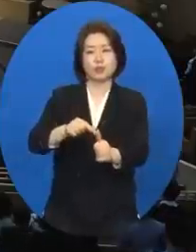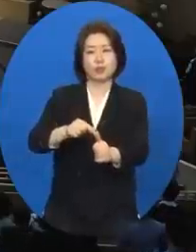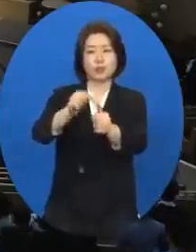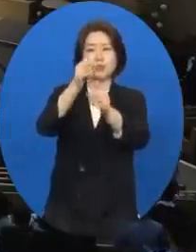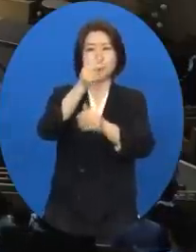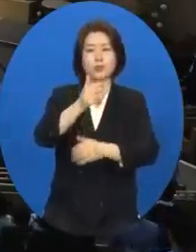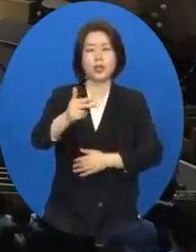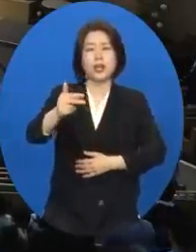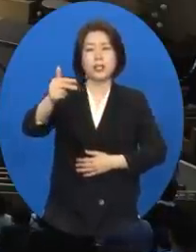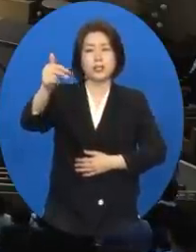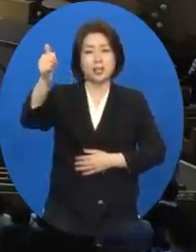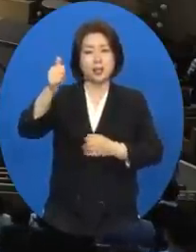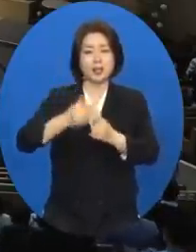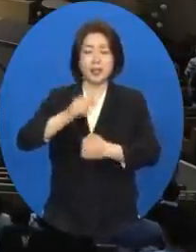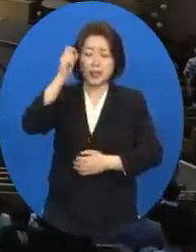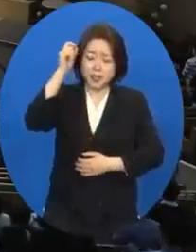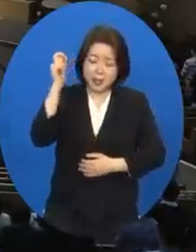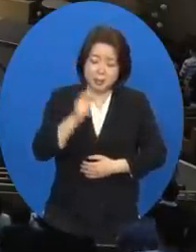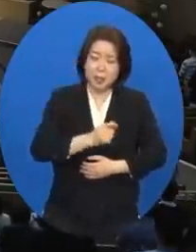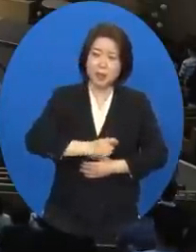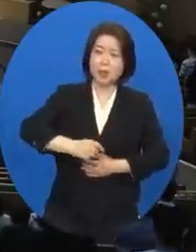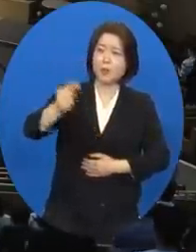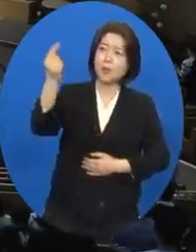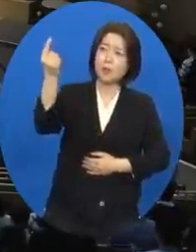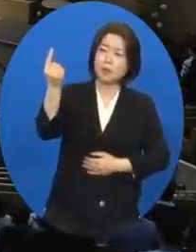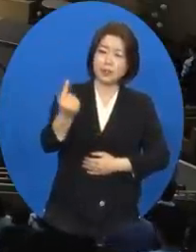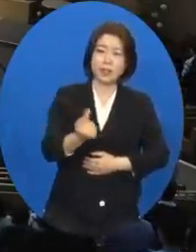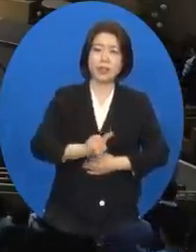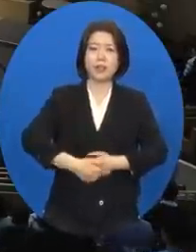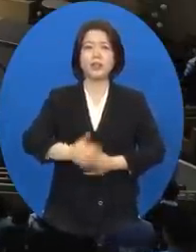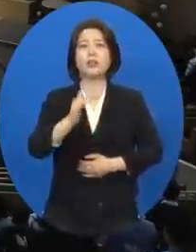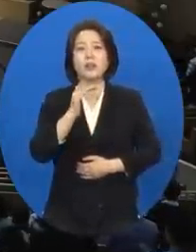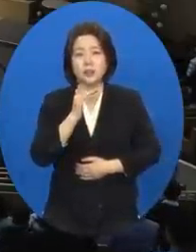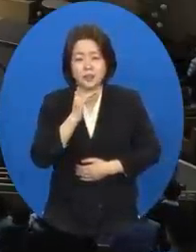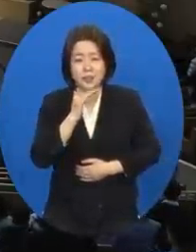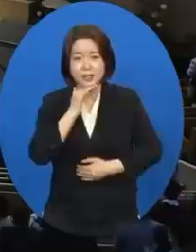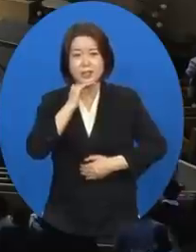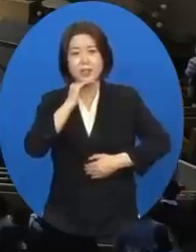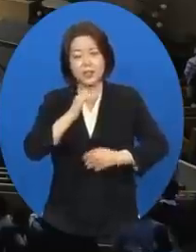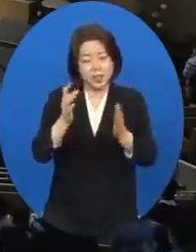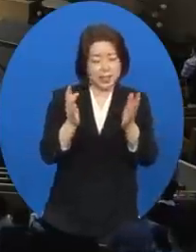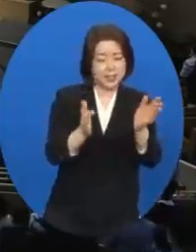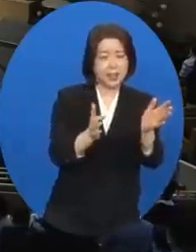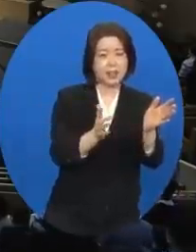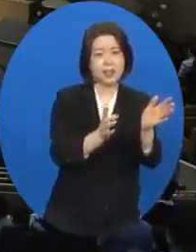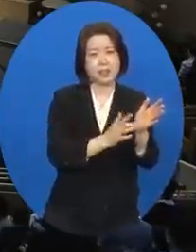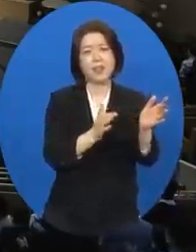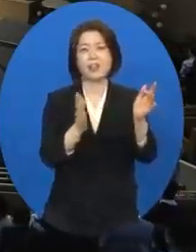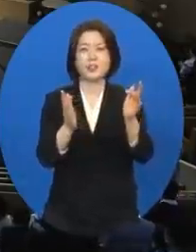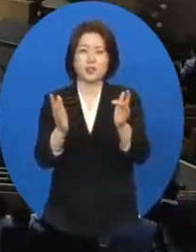soul see to people who